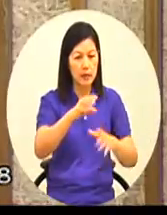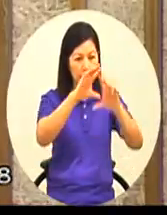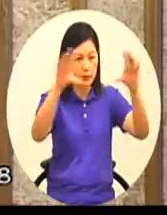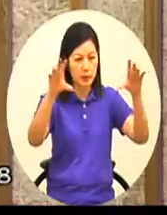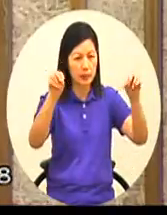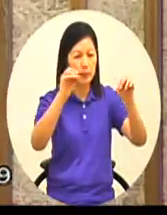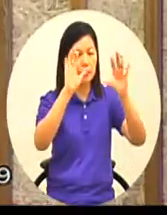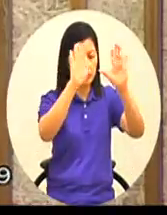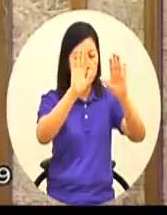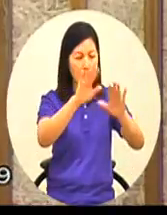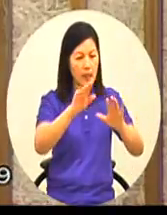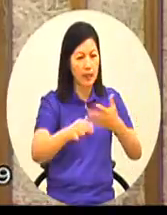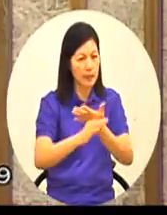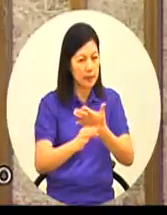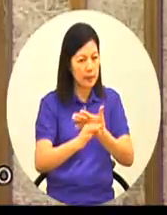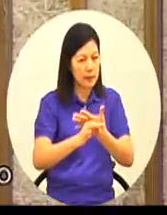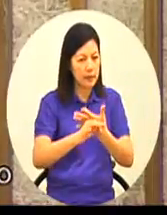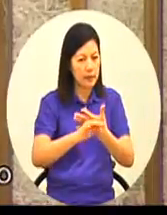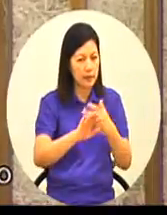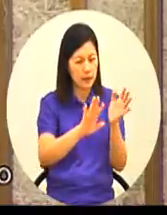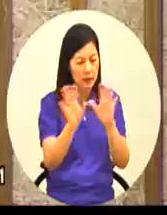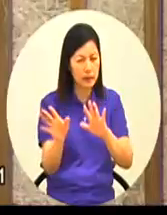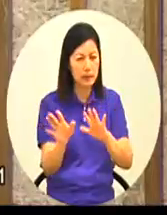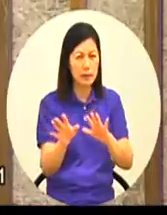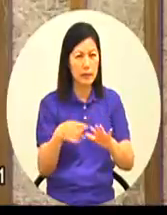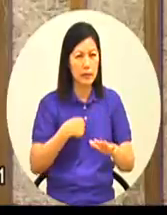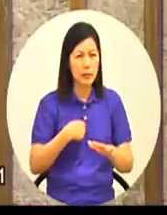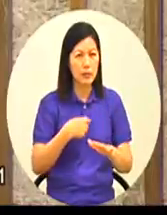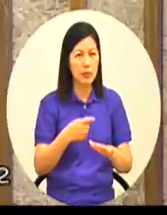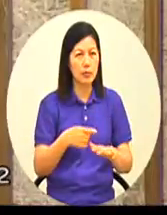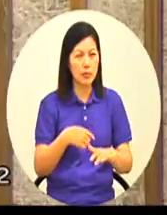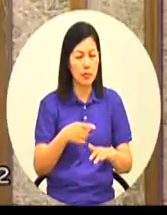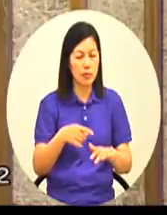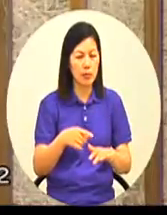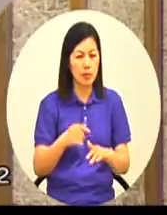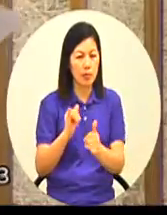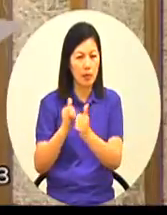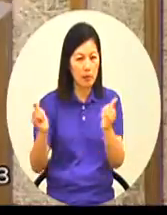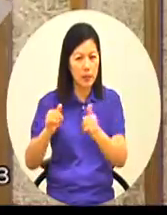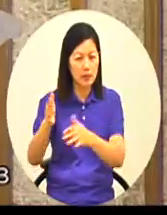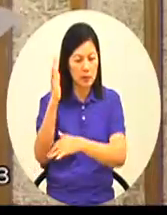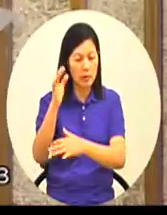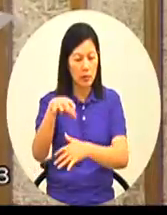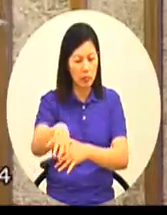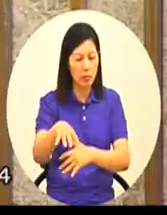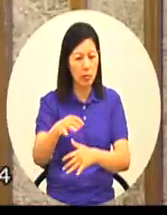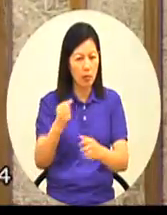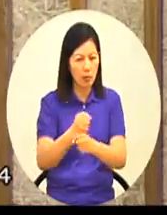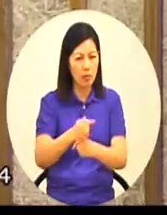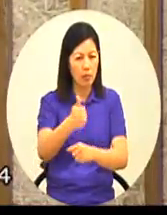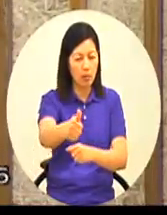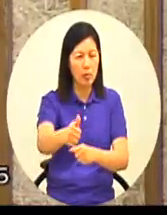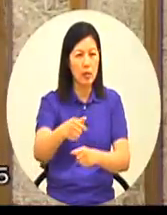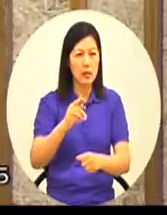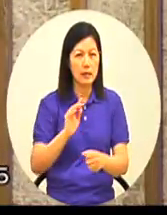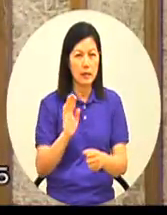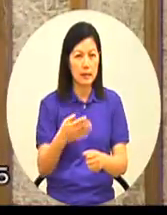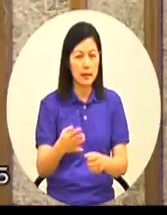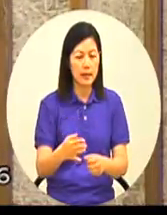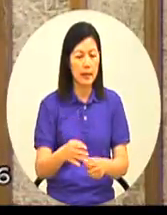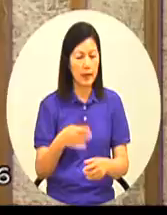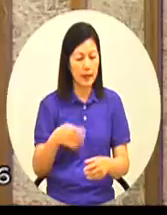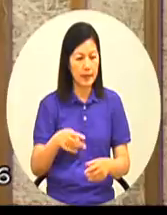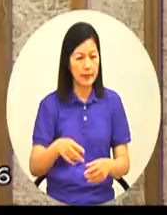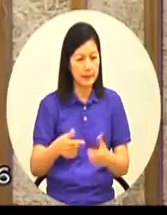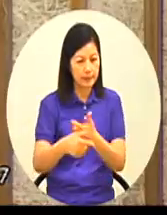事实上这就是实验性质的，我们希望实验，但我必须承认民政局做的比我们好。好，可是我们功能上确实已经调整了，那我们会就